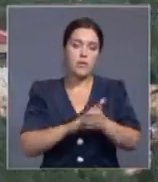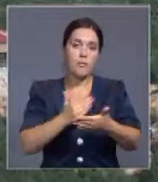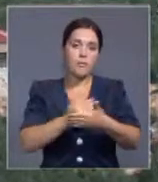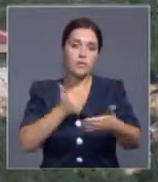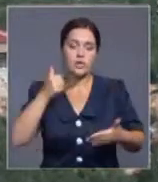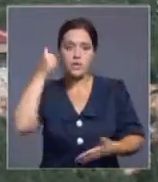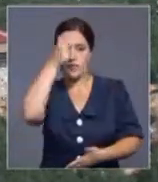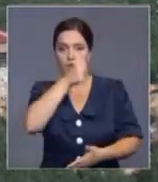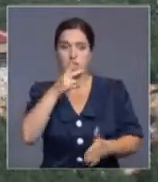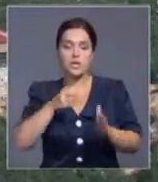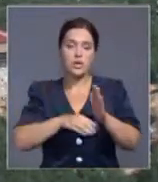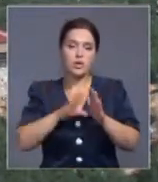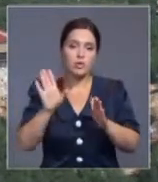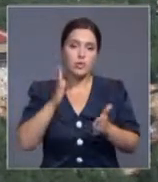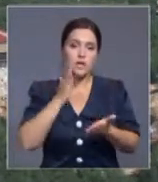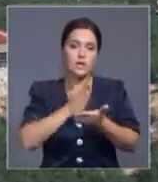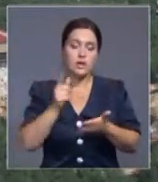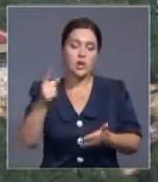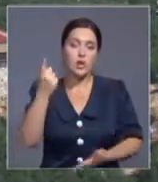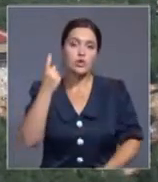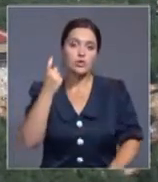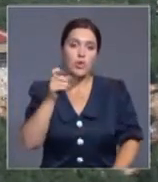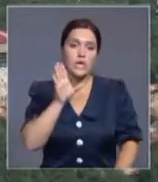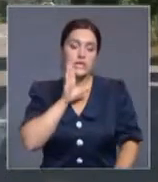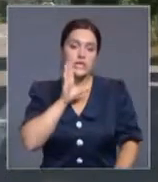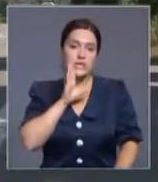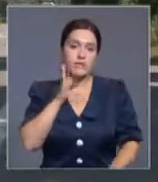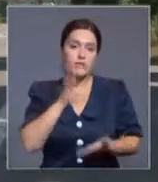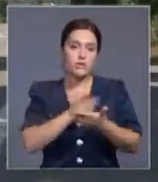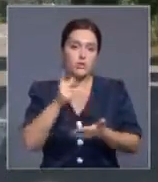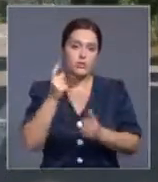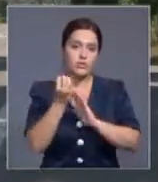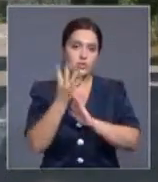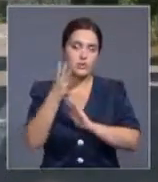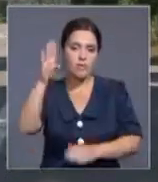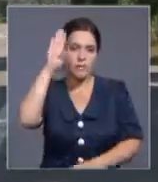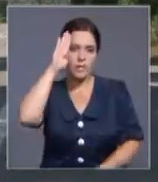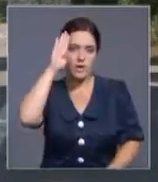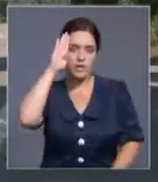лучше. Потому что на 100 девчонок, по статистике, 114 ребят.